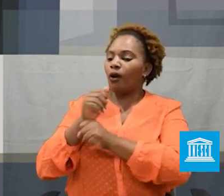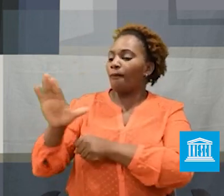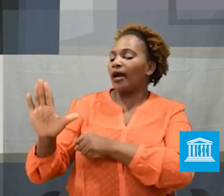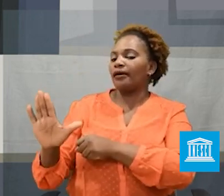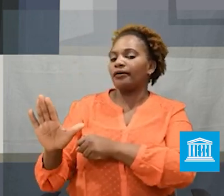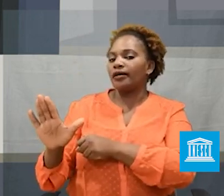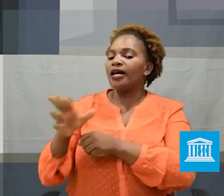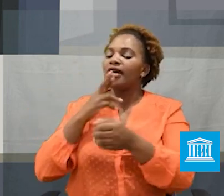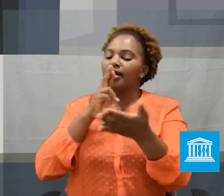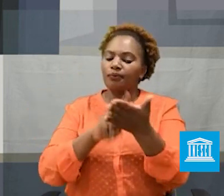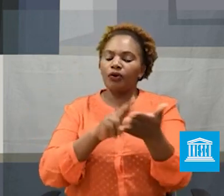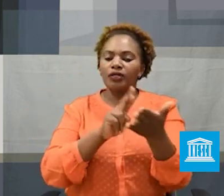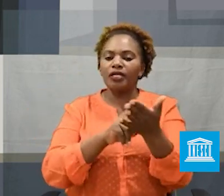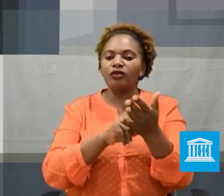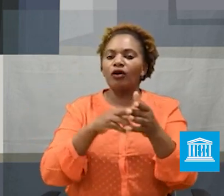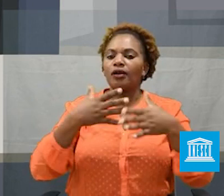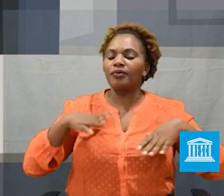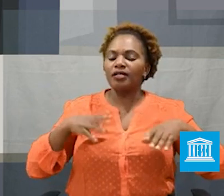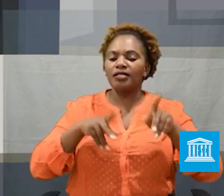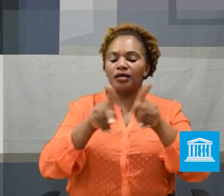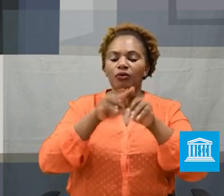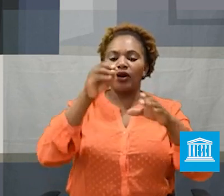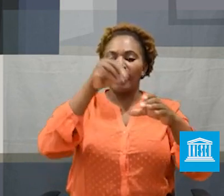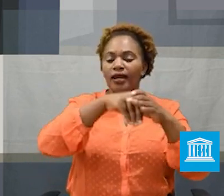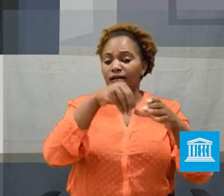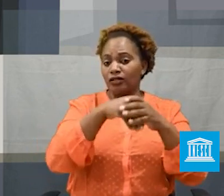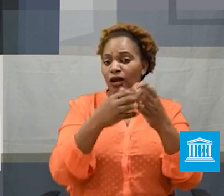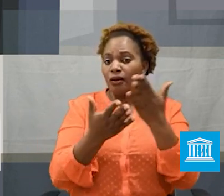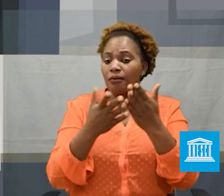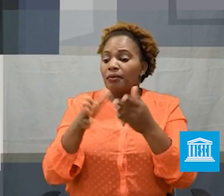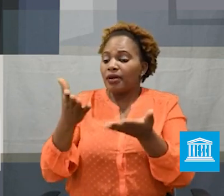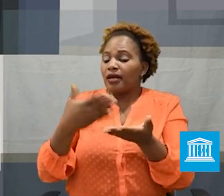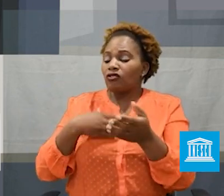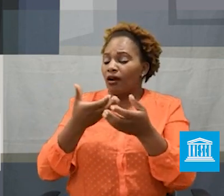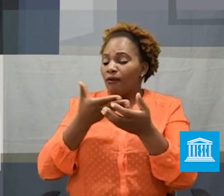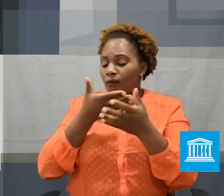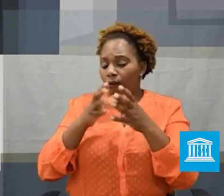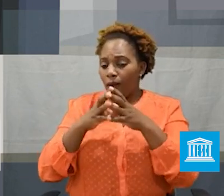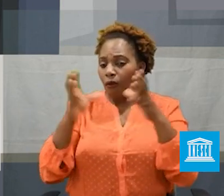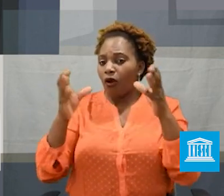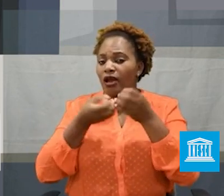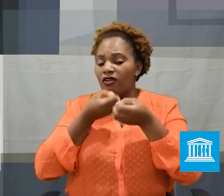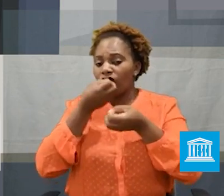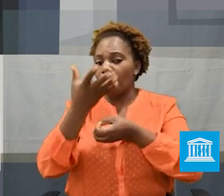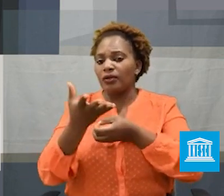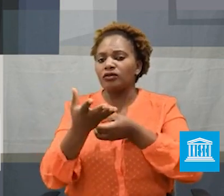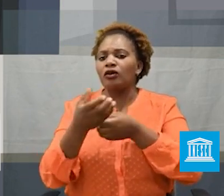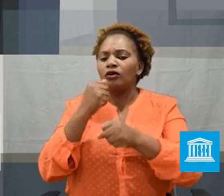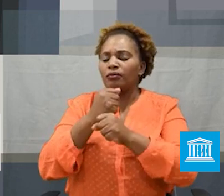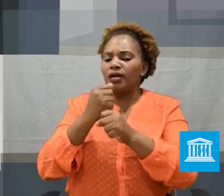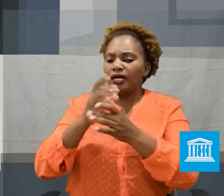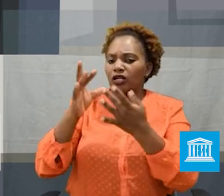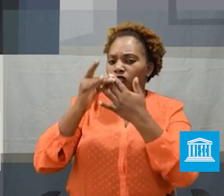nanieny nataony e? Nanao fanadihadiana momba ny kandida rehetra sy ny fifidianana izy. Mety mitombo bebe kokoa ny fahalalanao amin'izao ahafahanao mametsaka